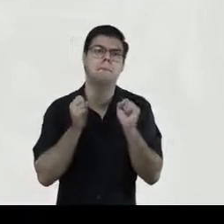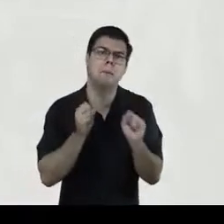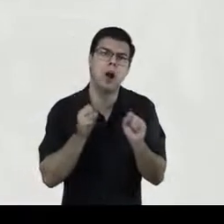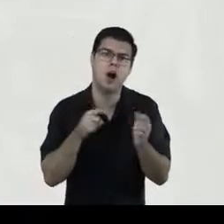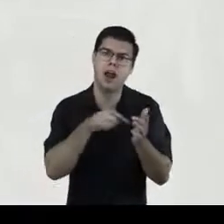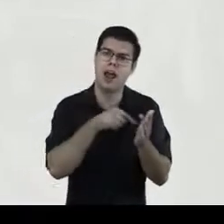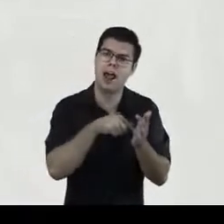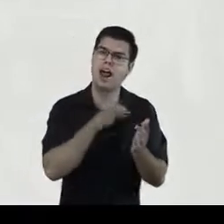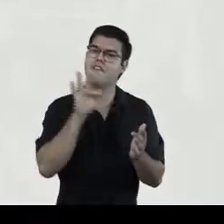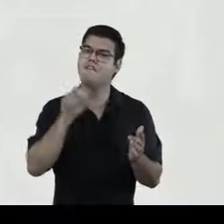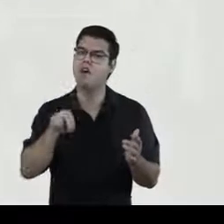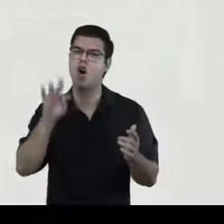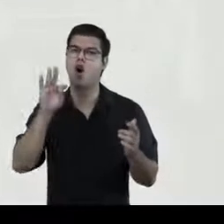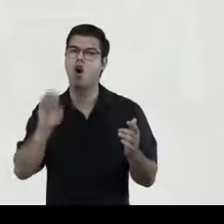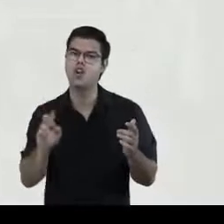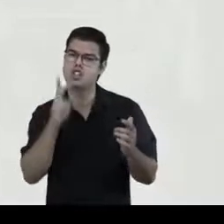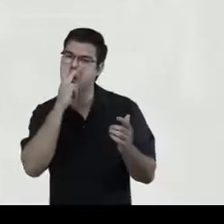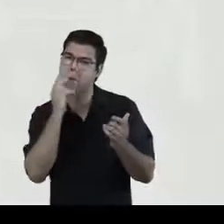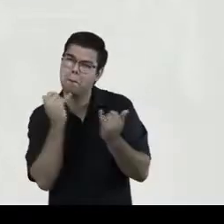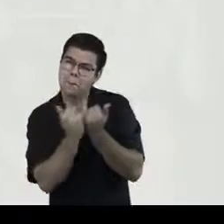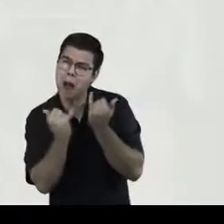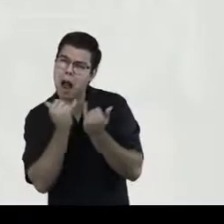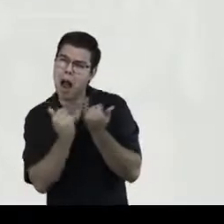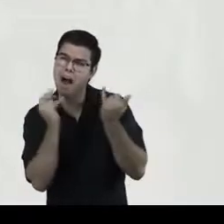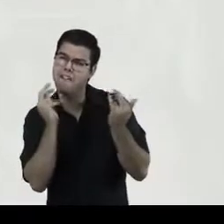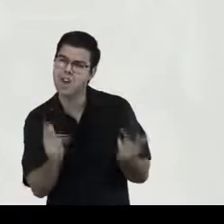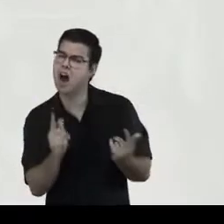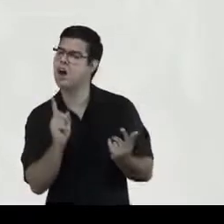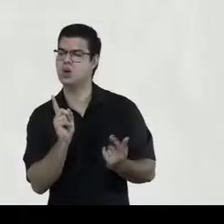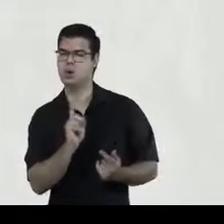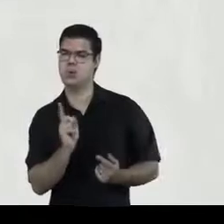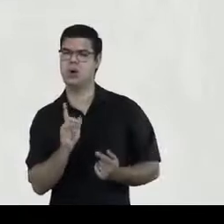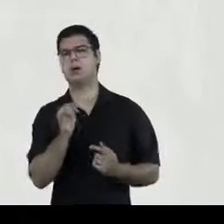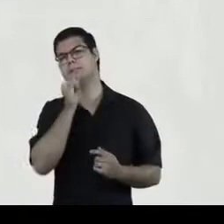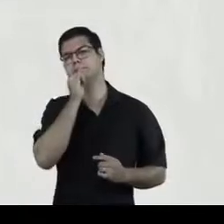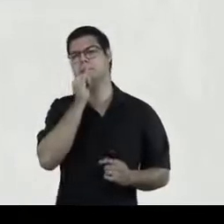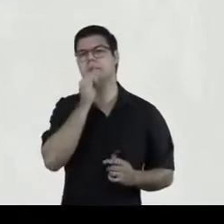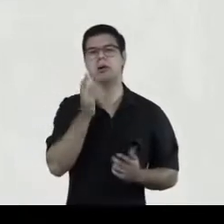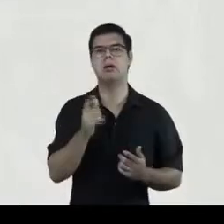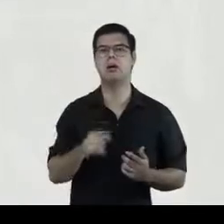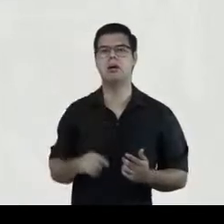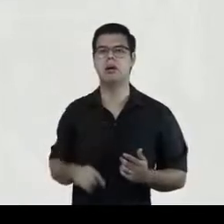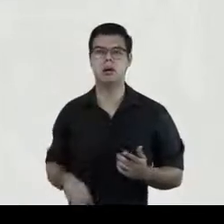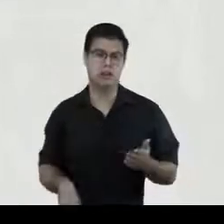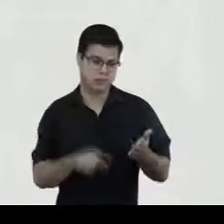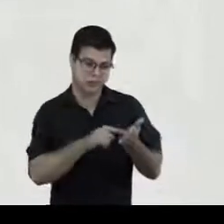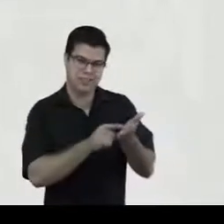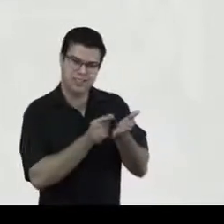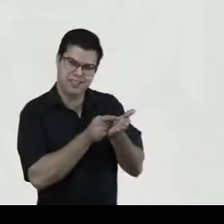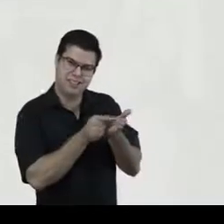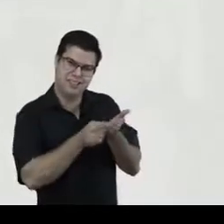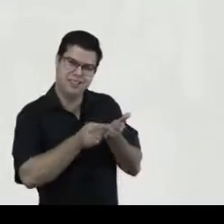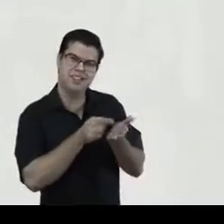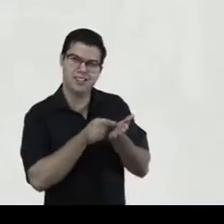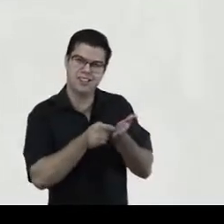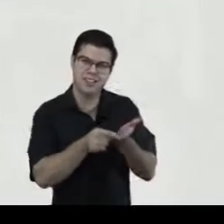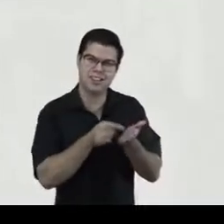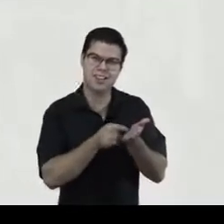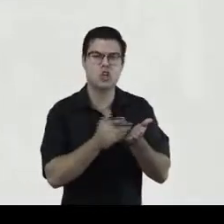Beispiele, die tatsächlich Schwabacher sind, allgemein als Bastarda erkannt. Und das stimmt.